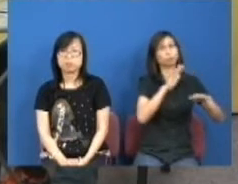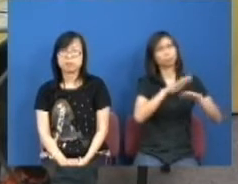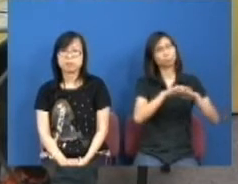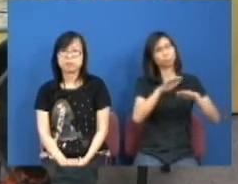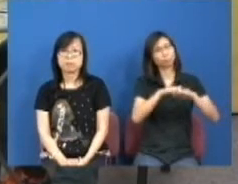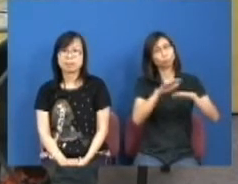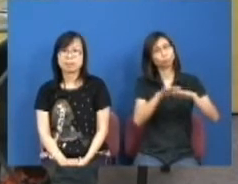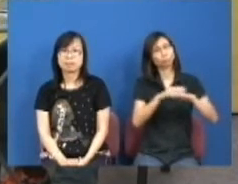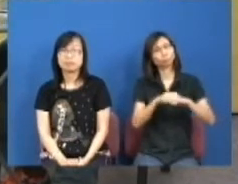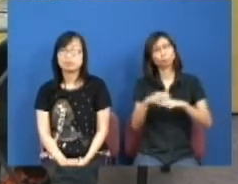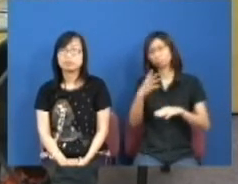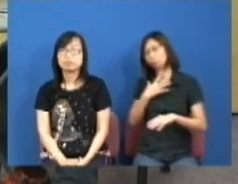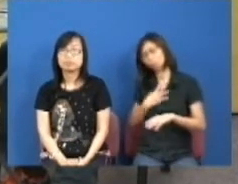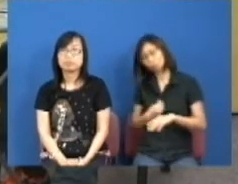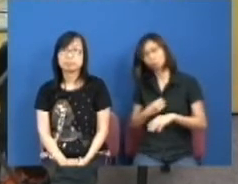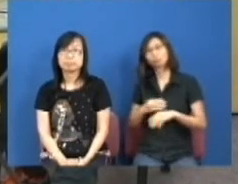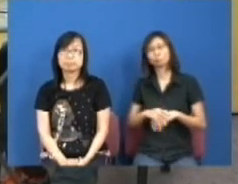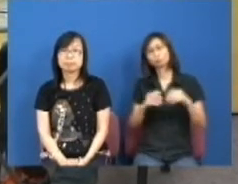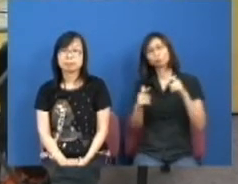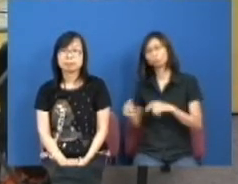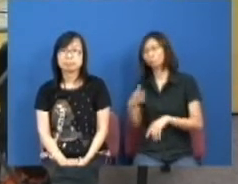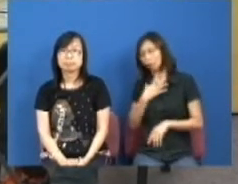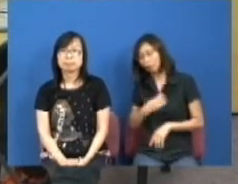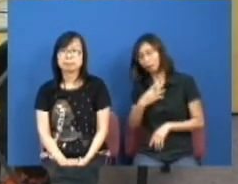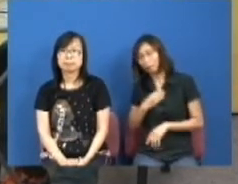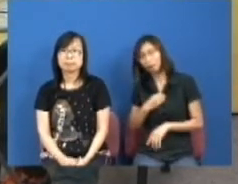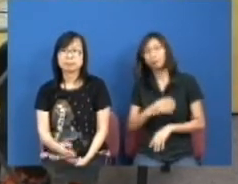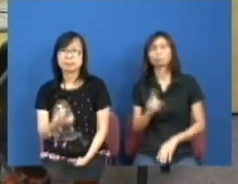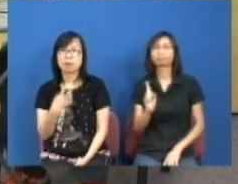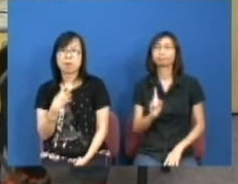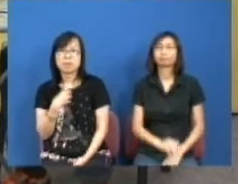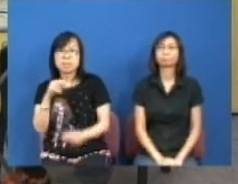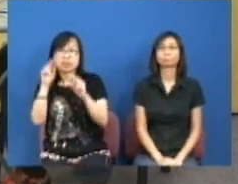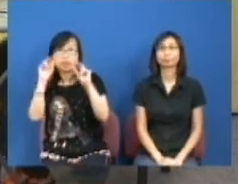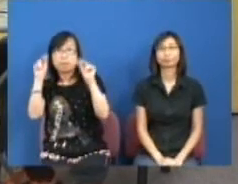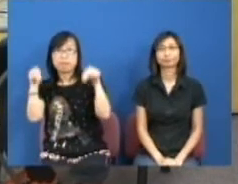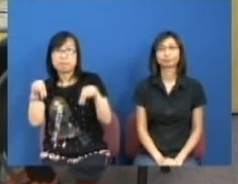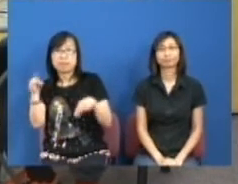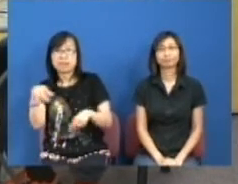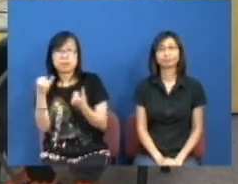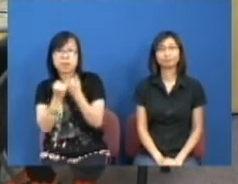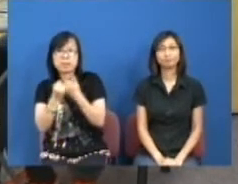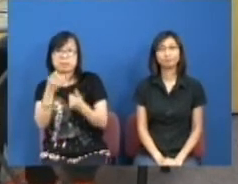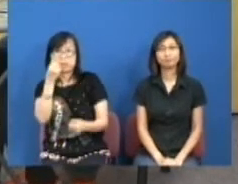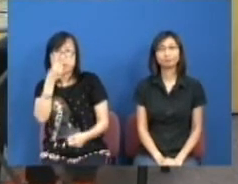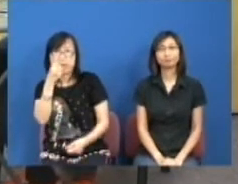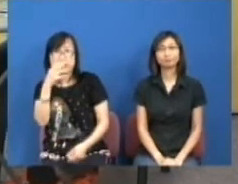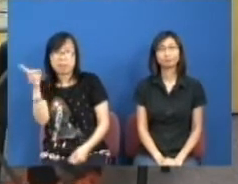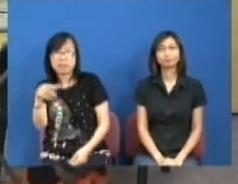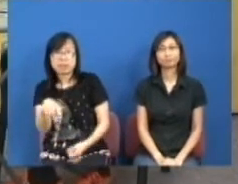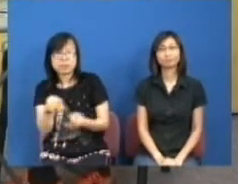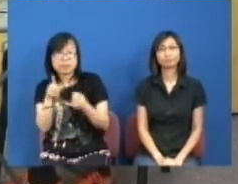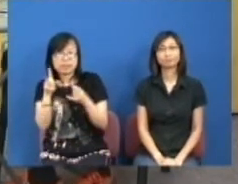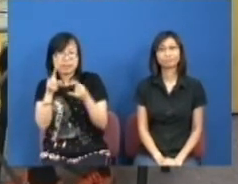啊？好悲觀啦、悲觀咧，定係非常悲觀咧？ 這個問題我的學生經常都問，學期最尾一